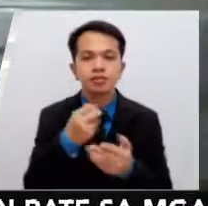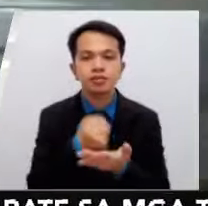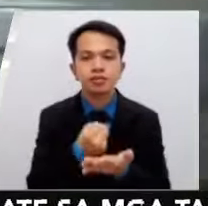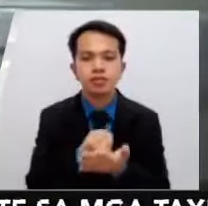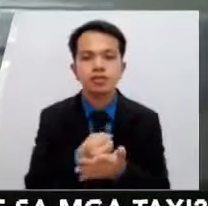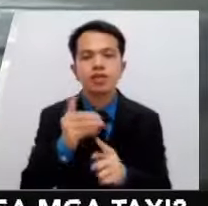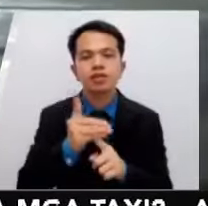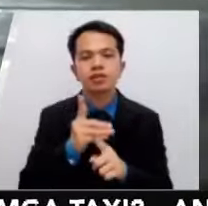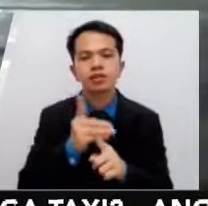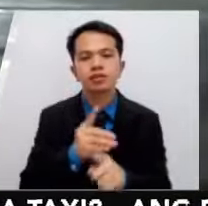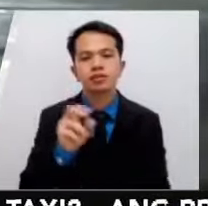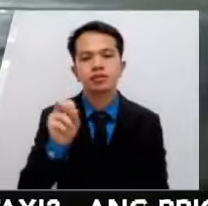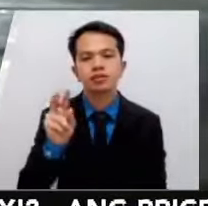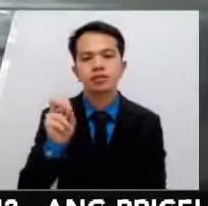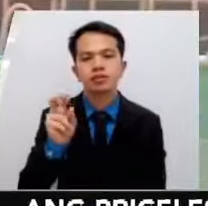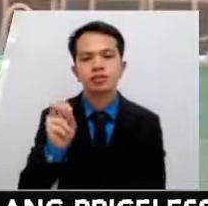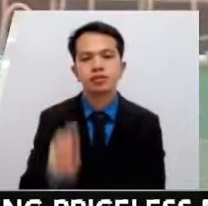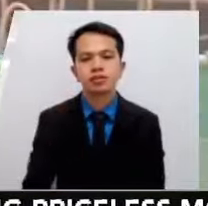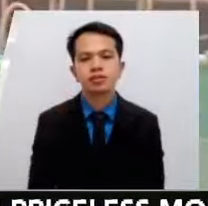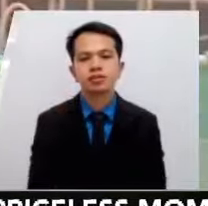12.